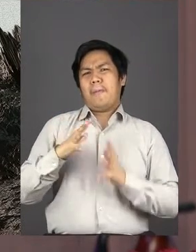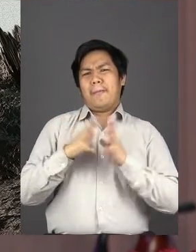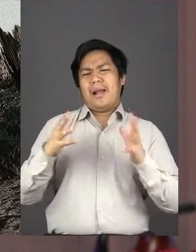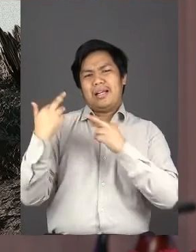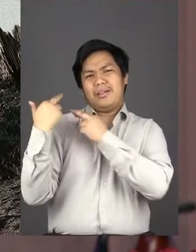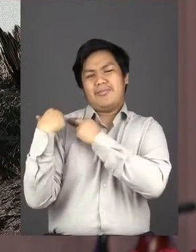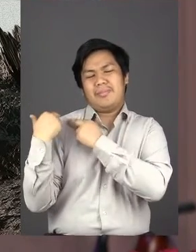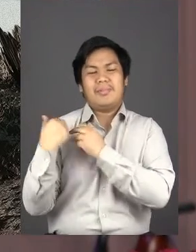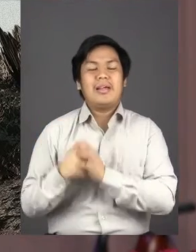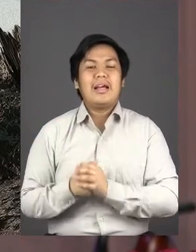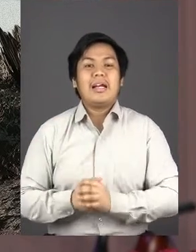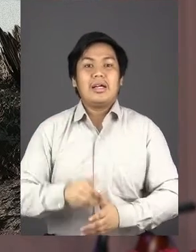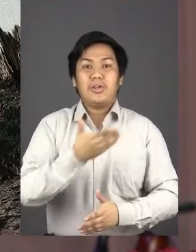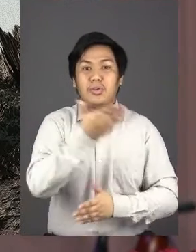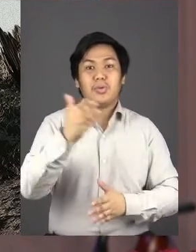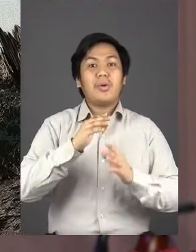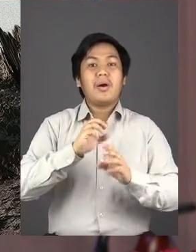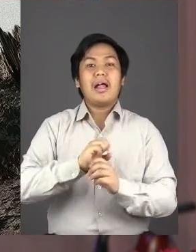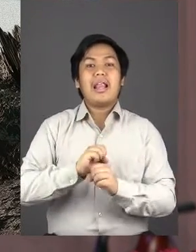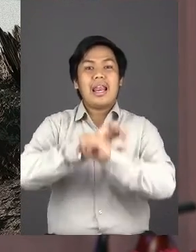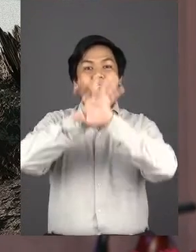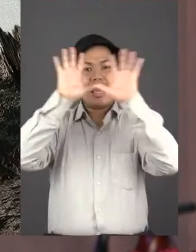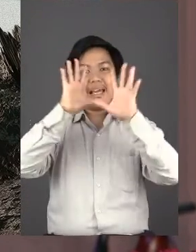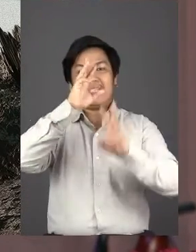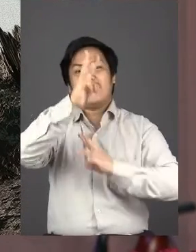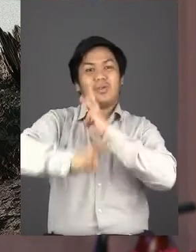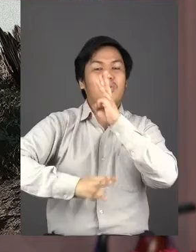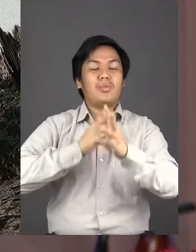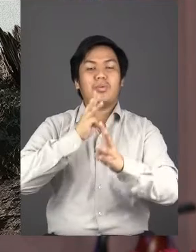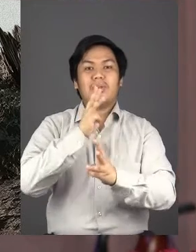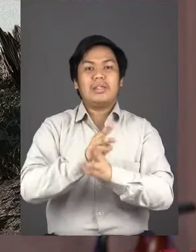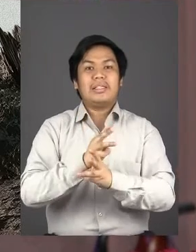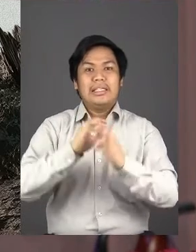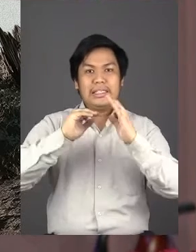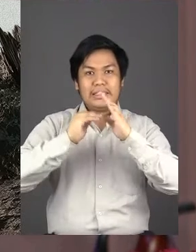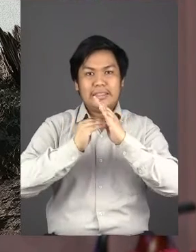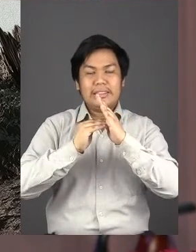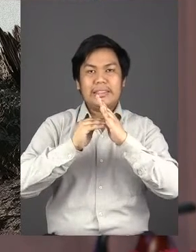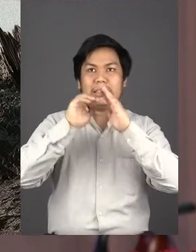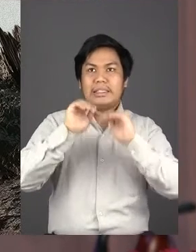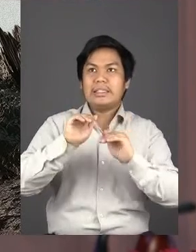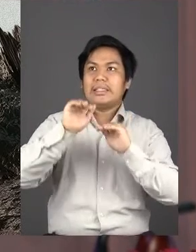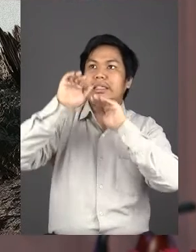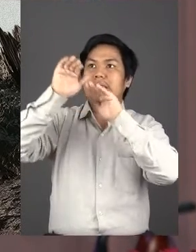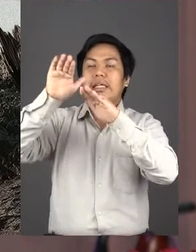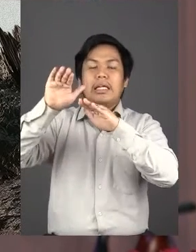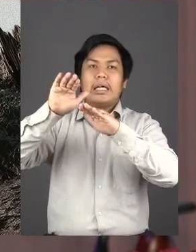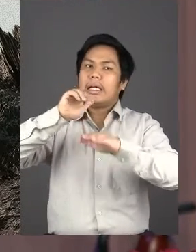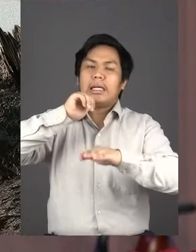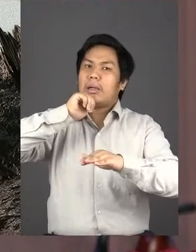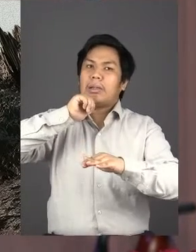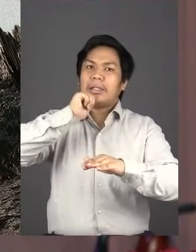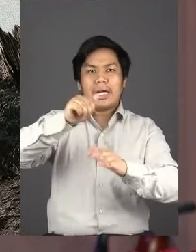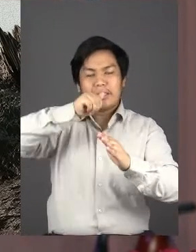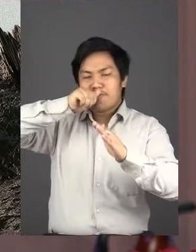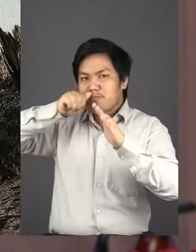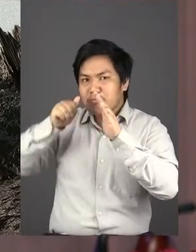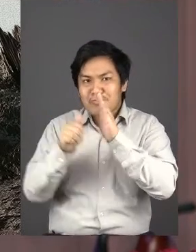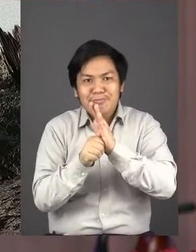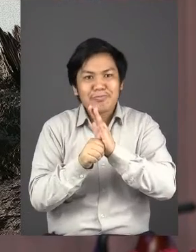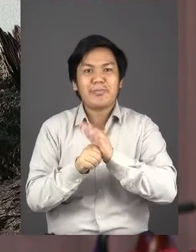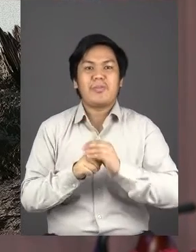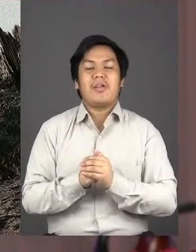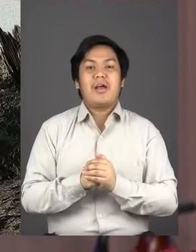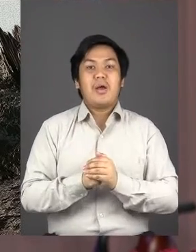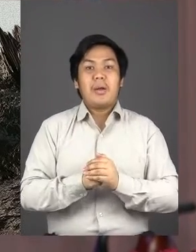You are the light of the world. A city set on a hill cannot be hidden. Nor do people